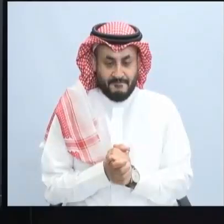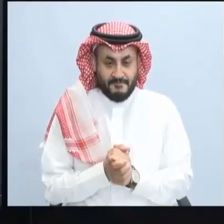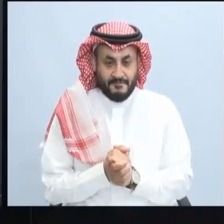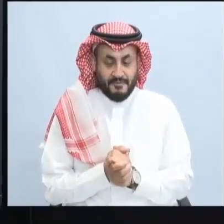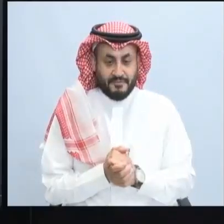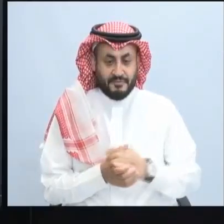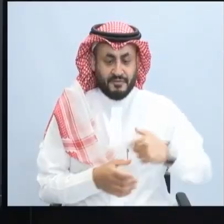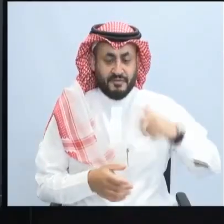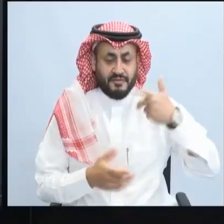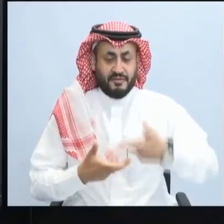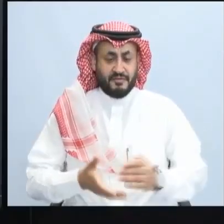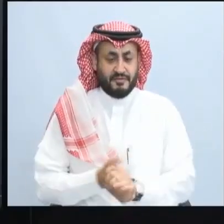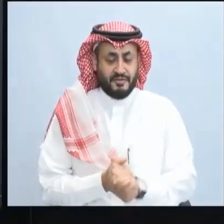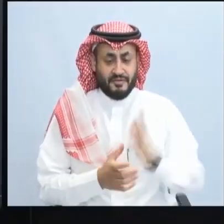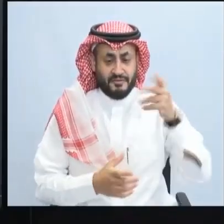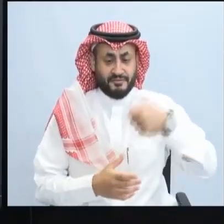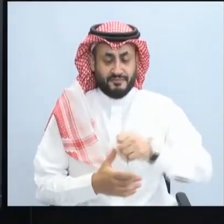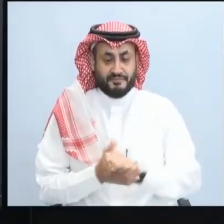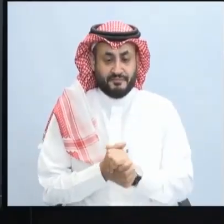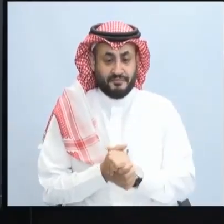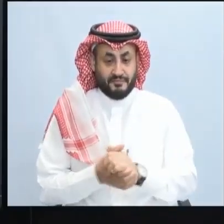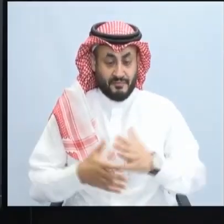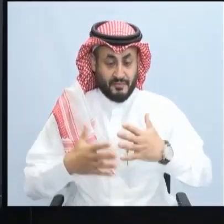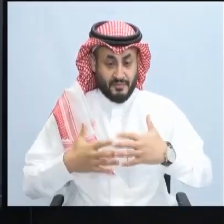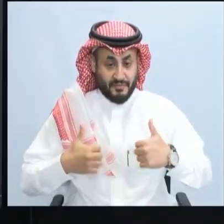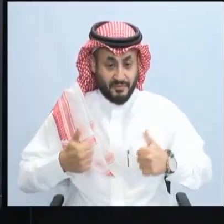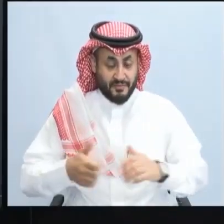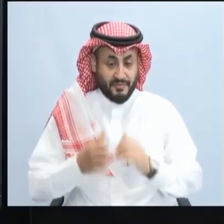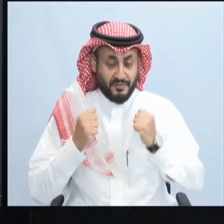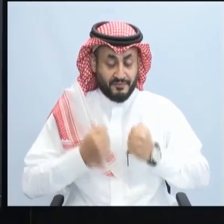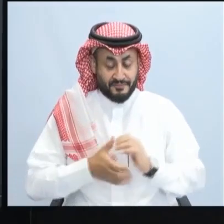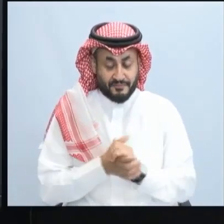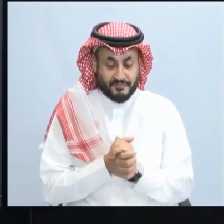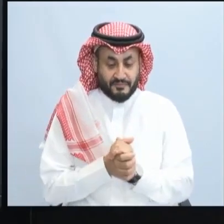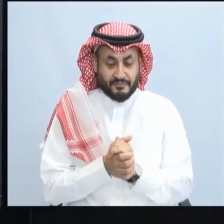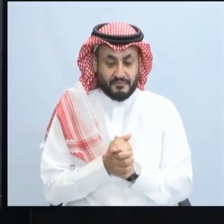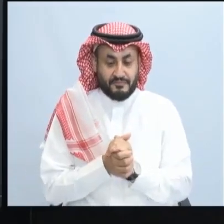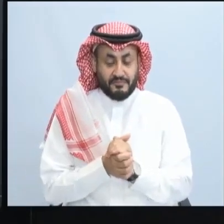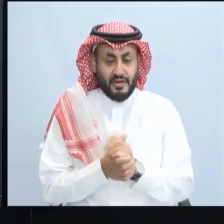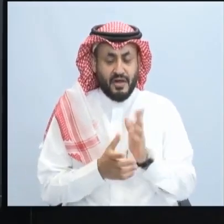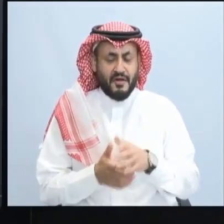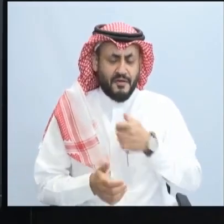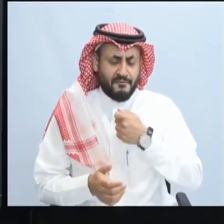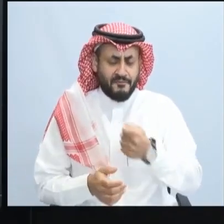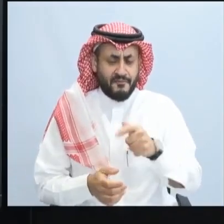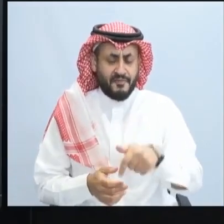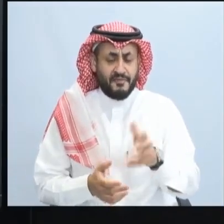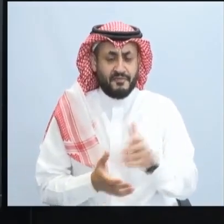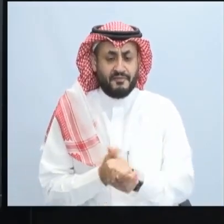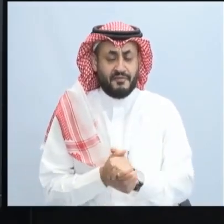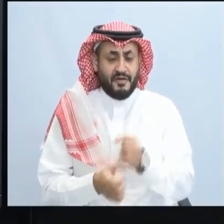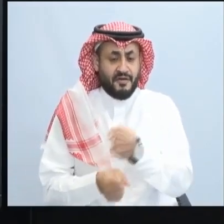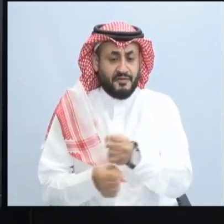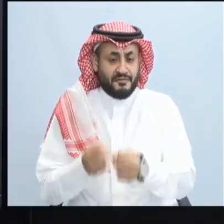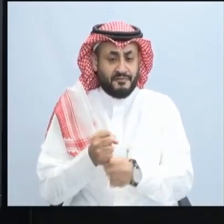بسم الله الرحمن الرحيم. السلام عليكم ورحمة الله. How are you, dear students? We had a very easy lesson, which was the grammar